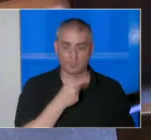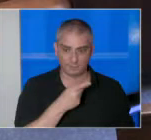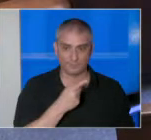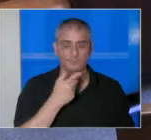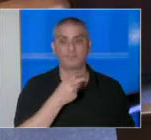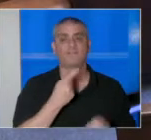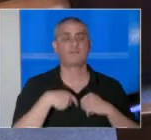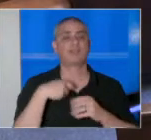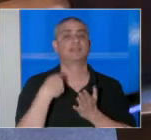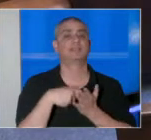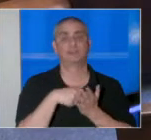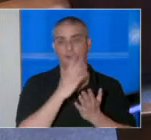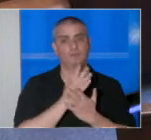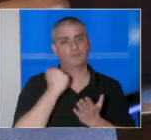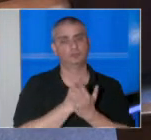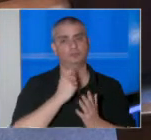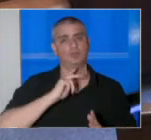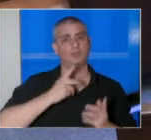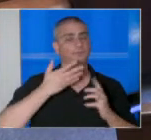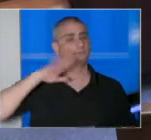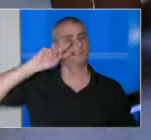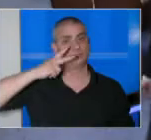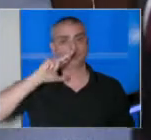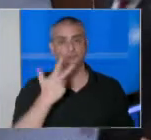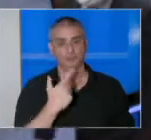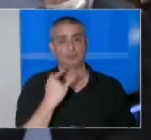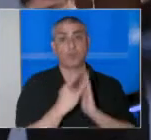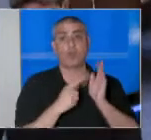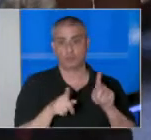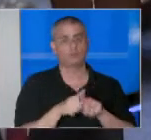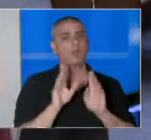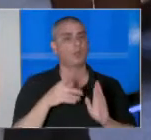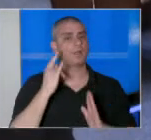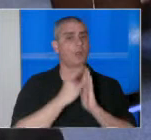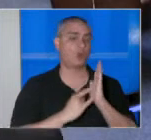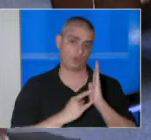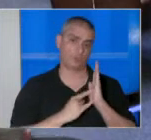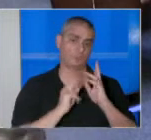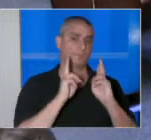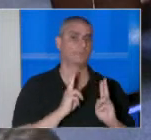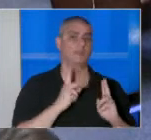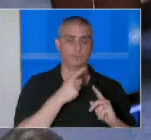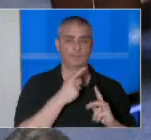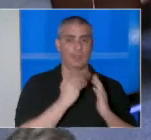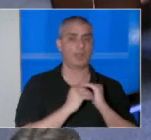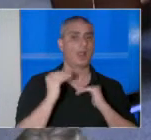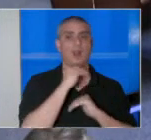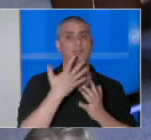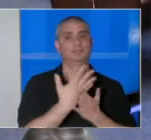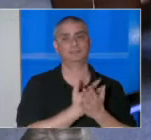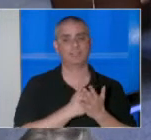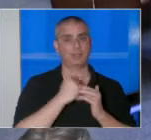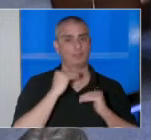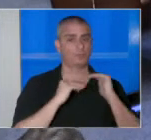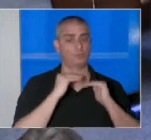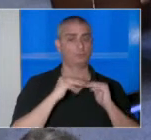ועדת הכספים של הכנסת אישרה לקריאה שנייה ושלישית את החוק הזה, כמו גם את החוק שמקפיא את העלאת השכר